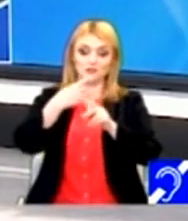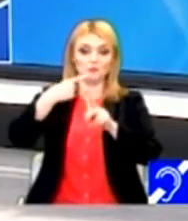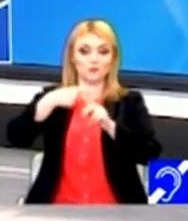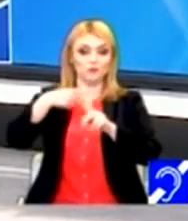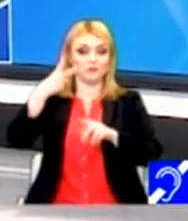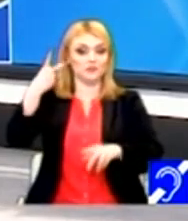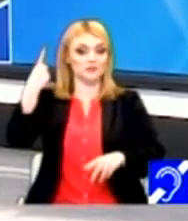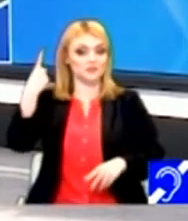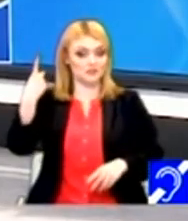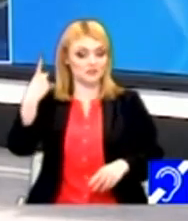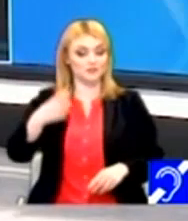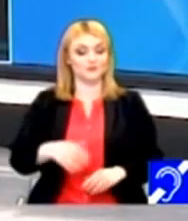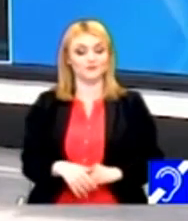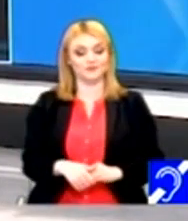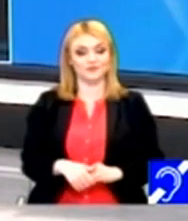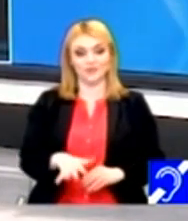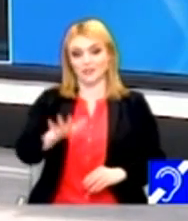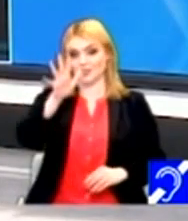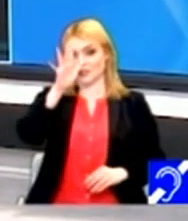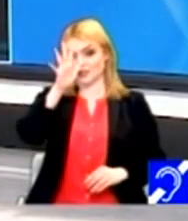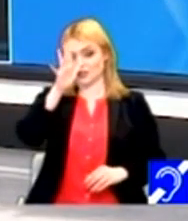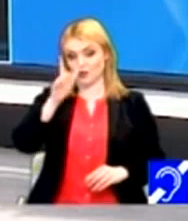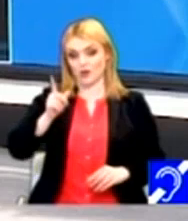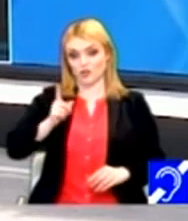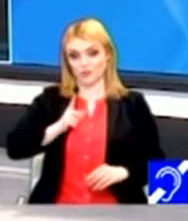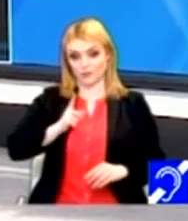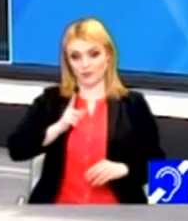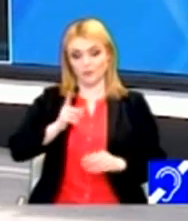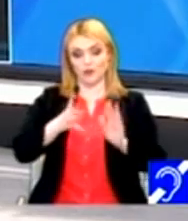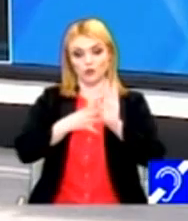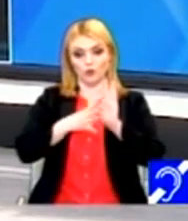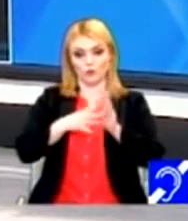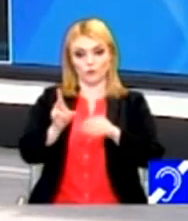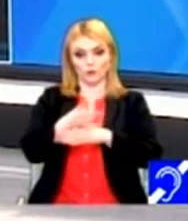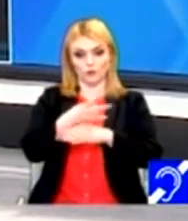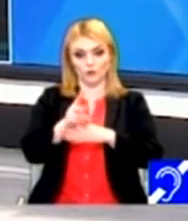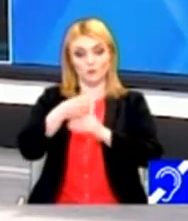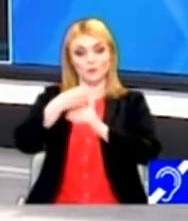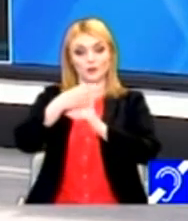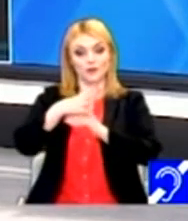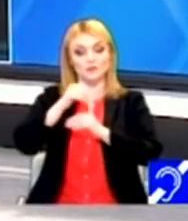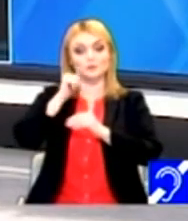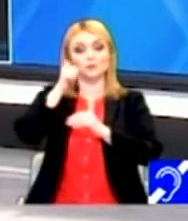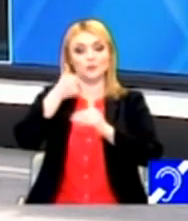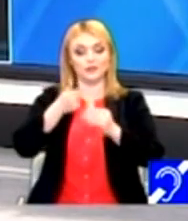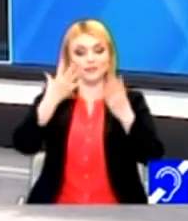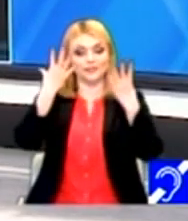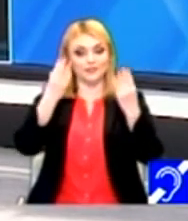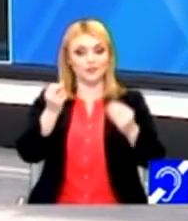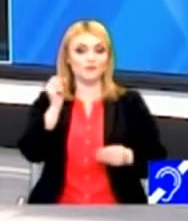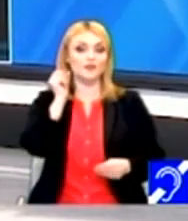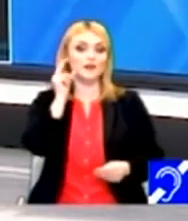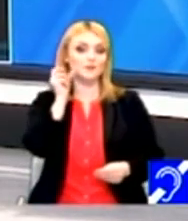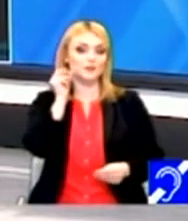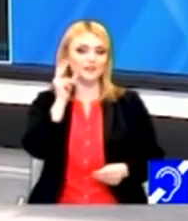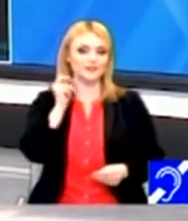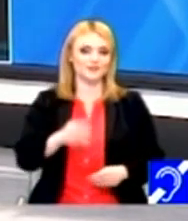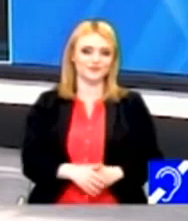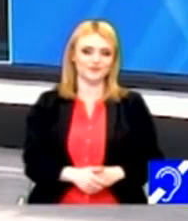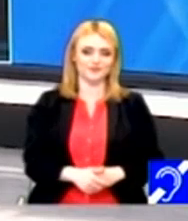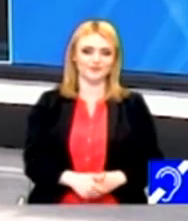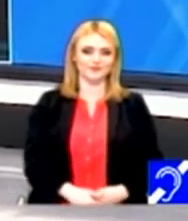infecție cu noul tip de coronavirus, dintre care 128 de persoane se află în stare gravă. Până acum, 50 de persoane au fost tratate și